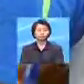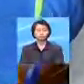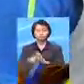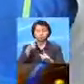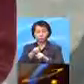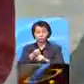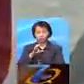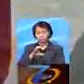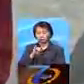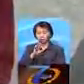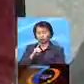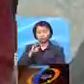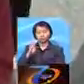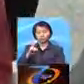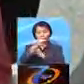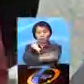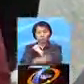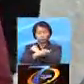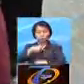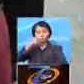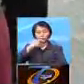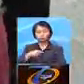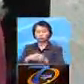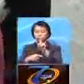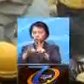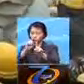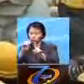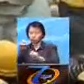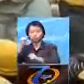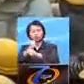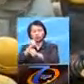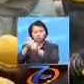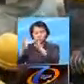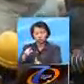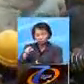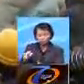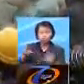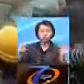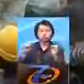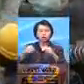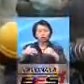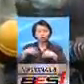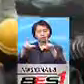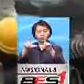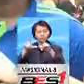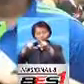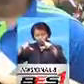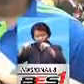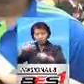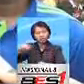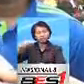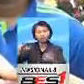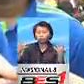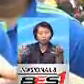Pengarah CIDB Negeri, Rozaiman Hassan berkata 100 pekerja binaan dikenal pasti tidak mempunyai kad hijau.